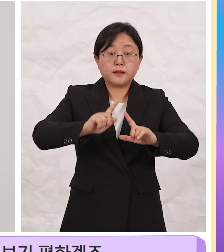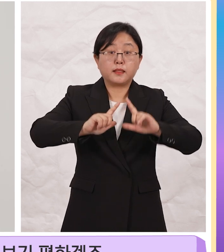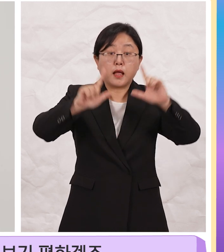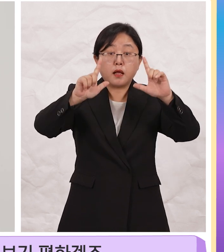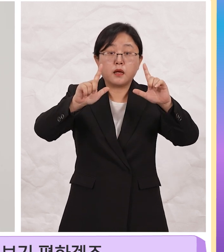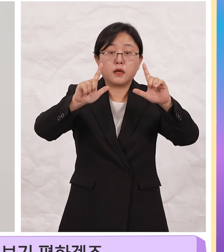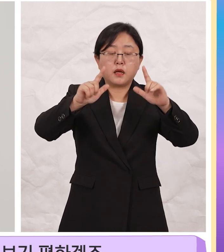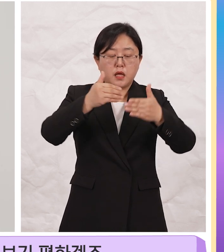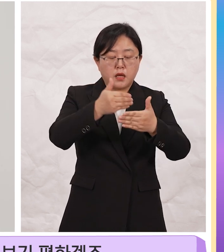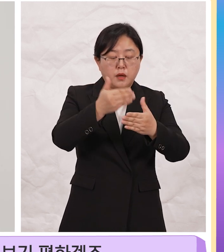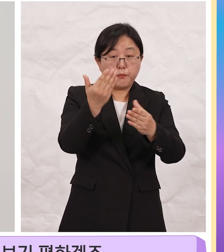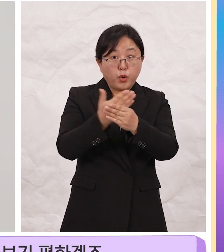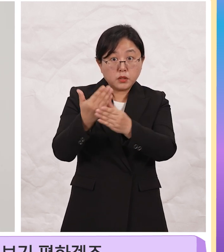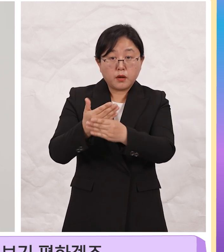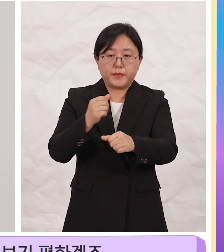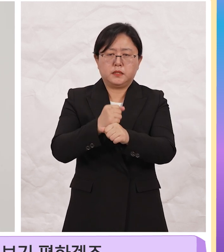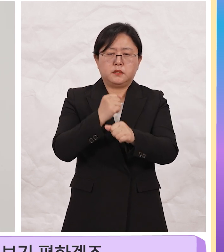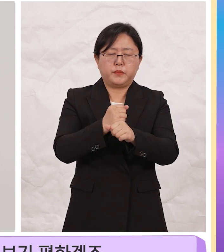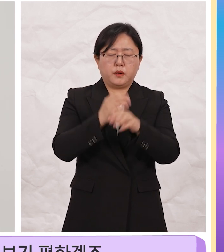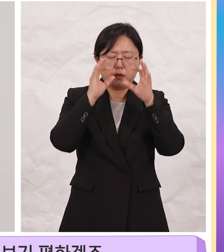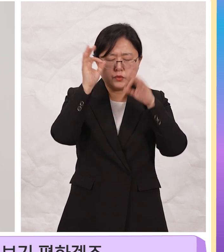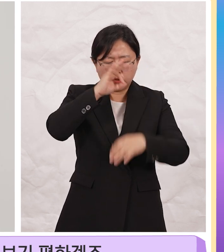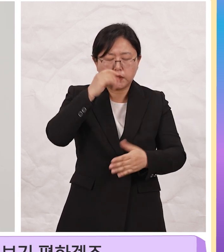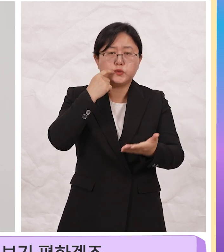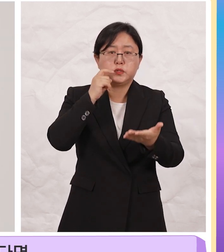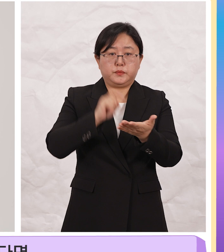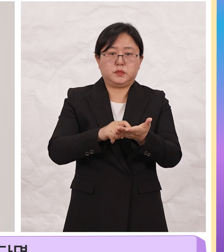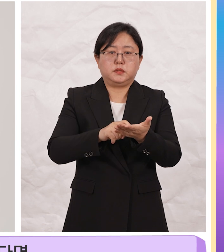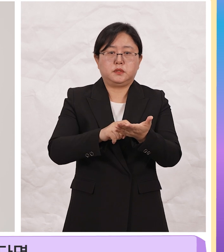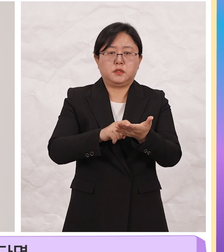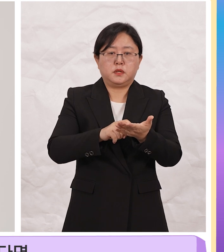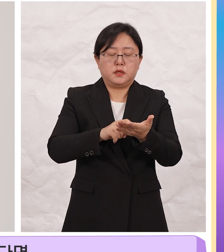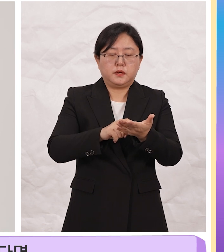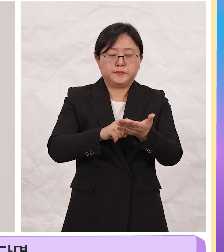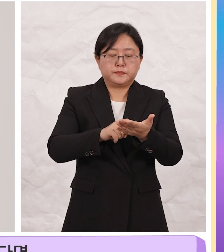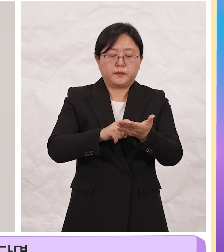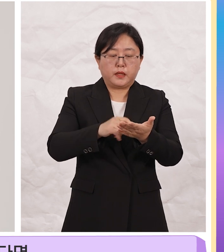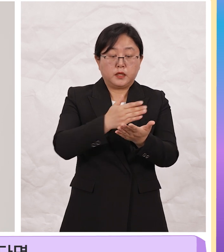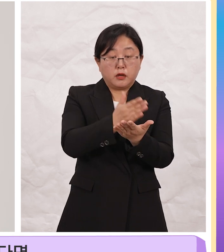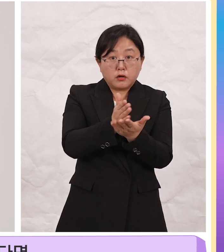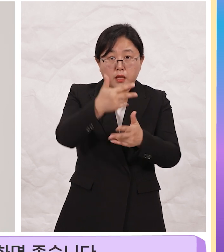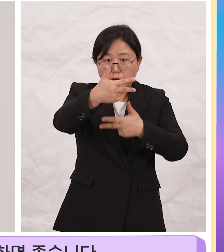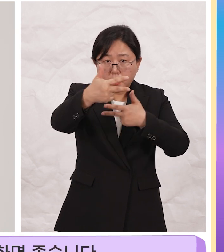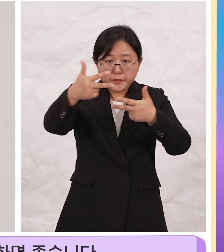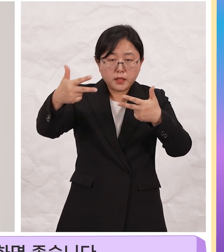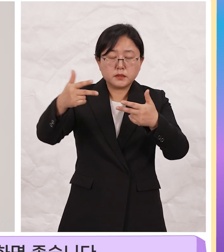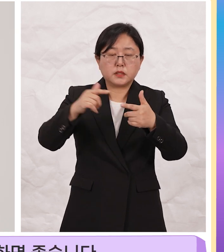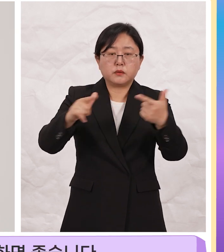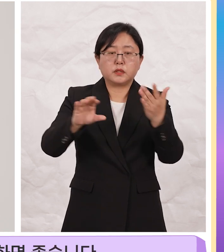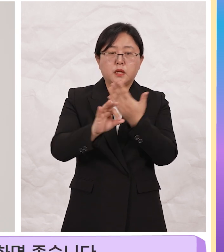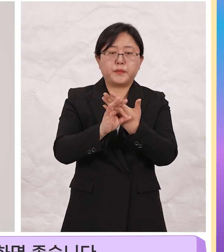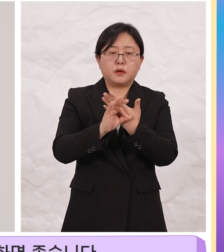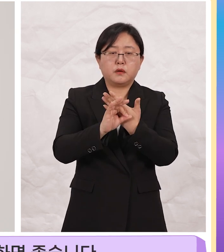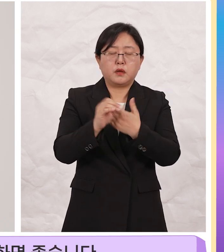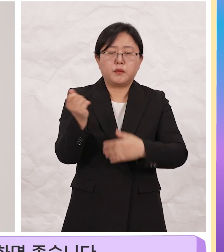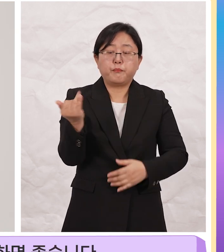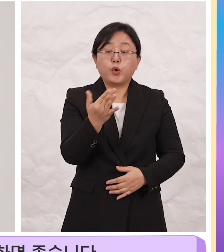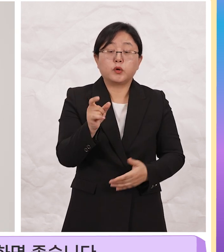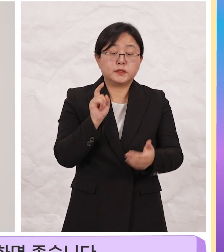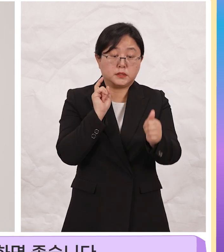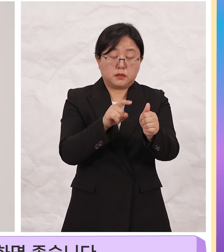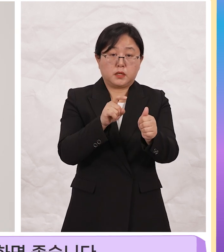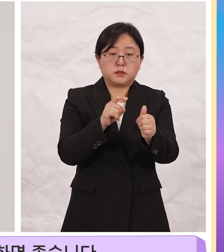촬영 날짜별로 폴더를 생성하면 보기 편하겠죠. 여러 대의 카메라를 사용했다면 카메라에 번호를